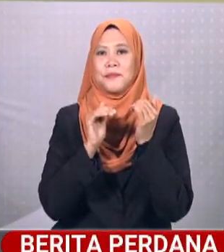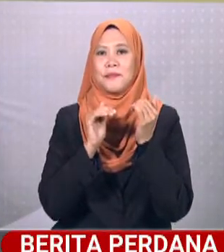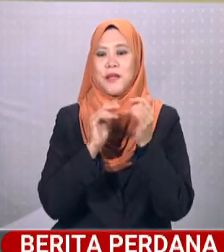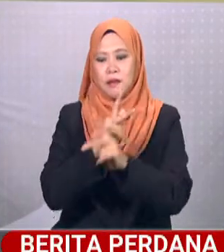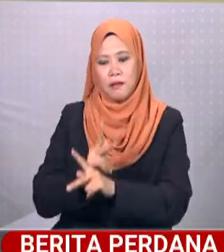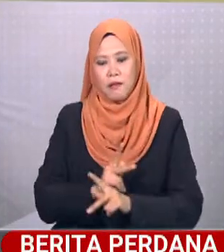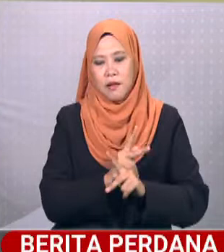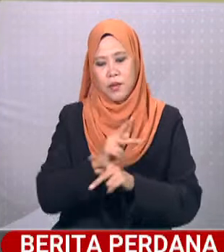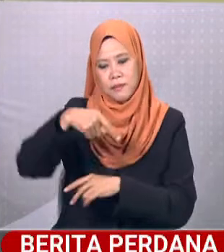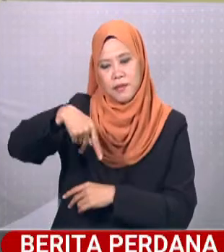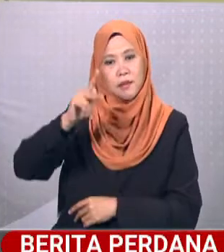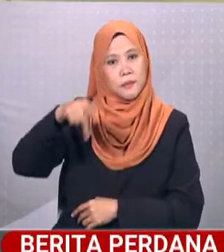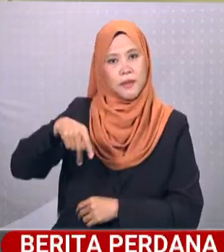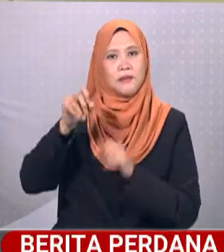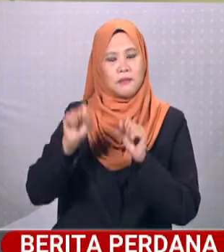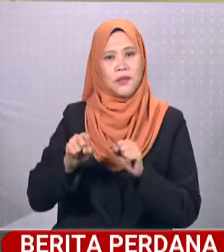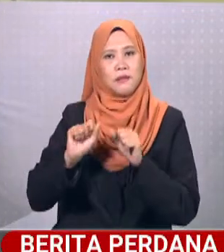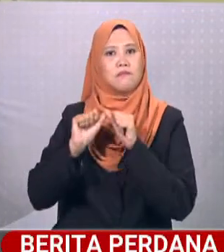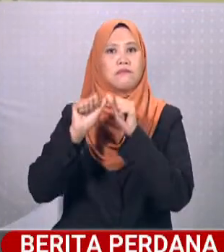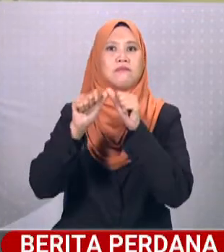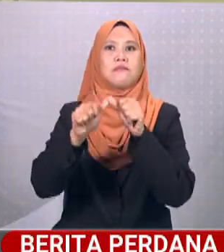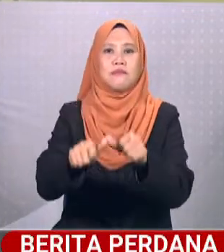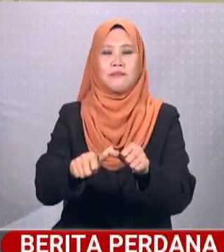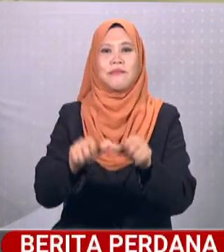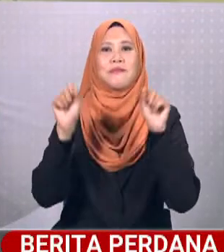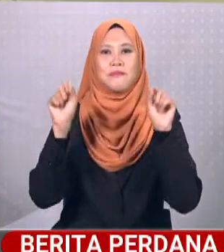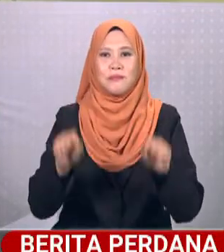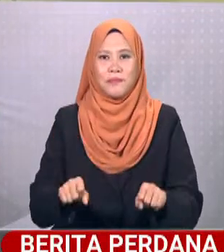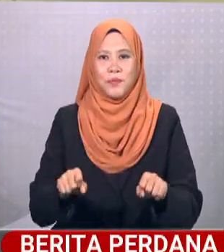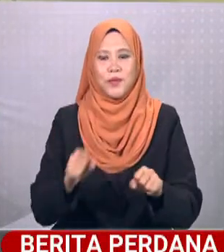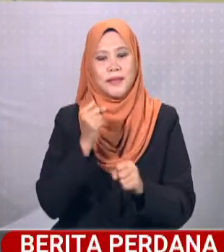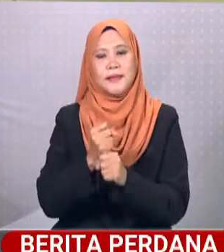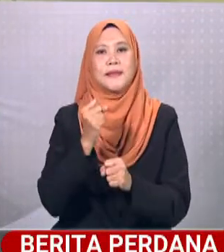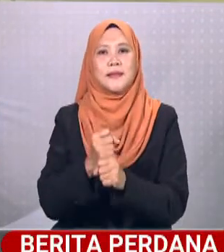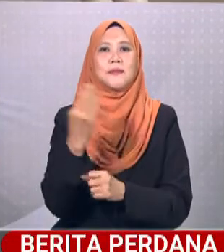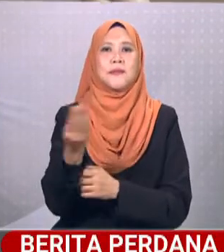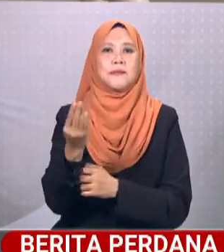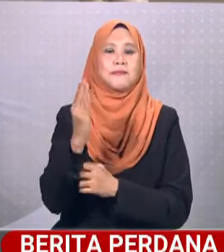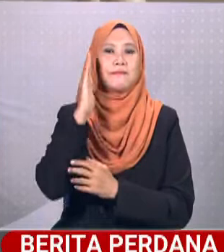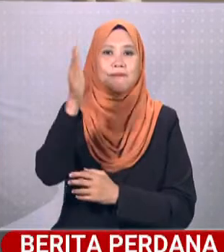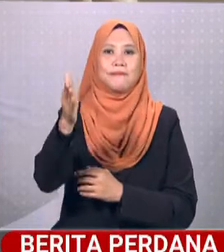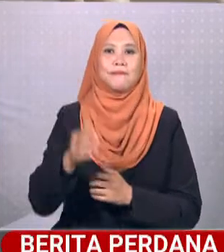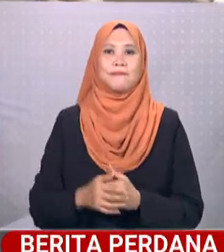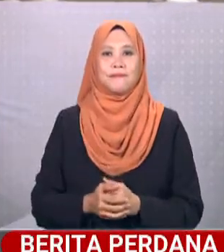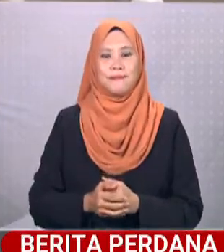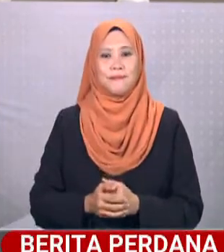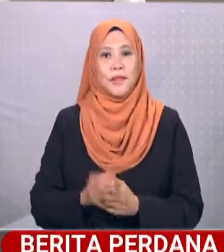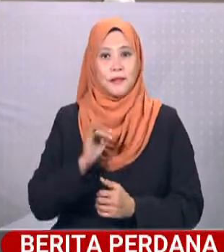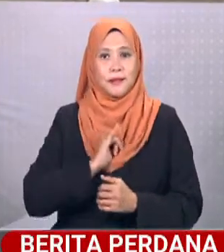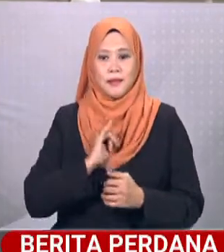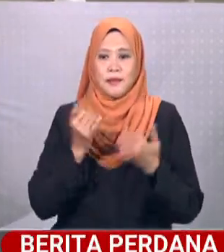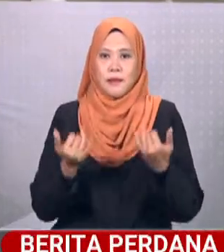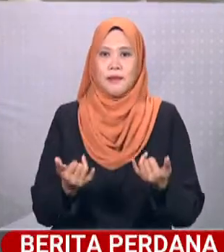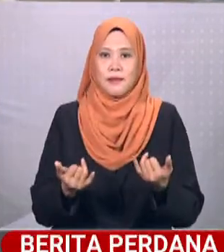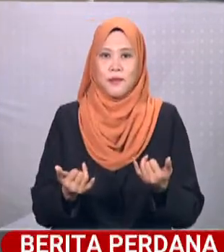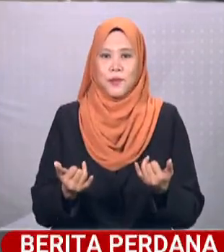kawalan pergerakan ni berjaya mengawal penyakit ni lah supaya kita boleh kerja macam biasa di masa hadapan. Baik, saya kini